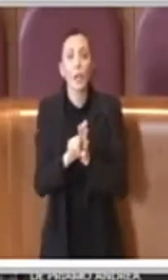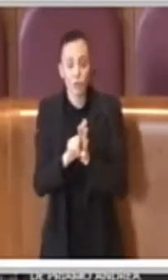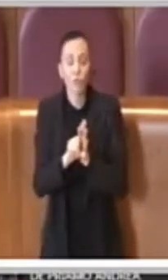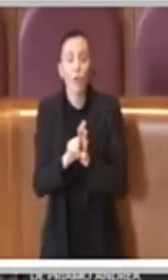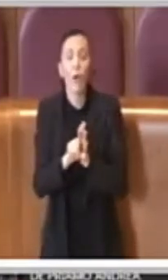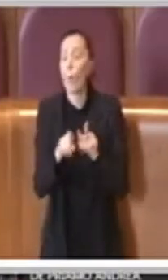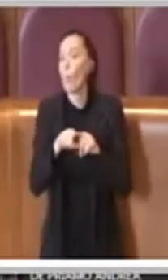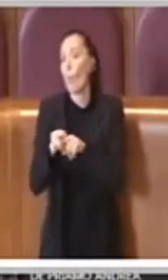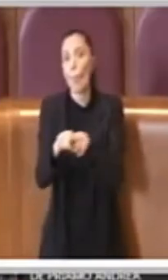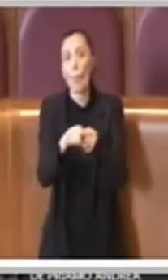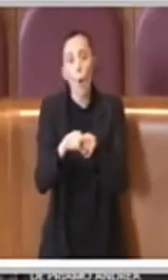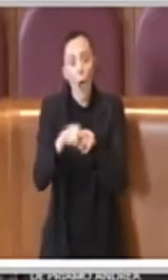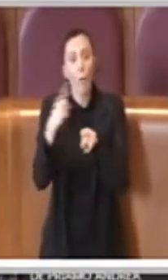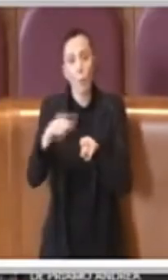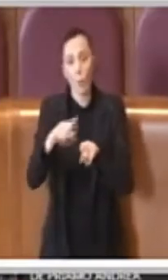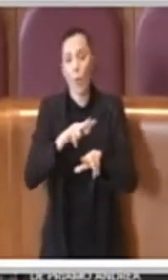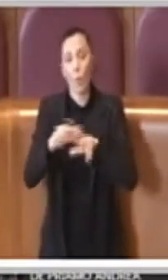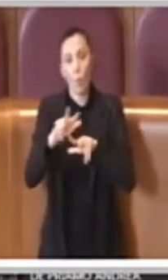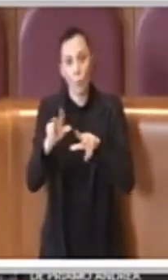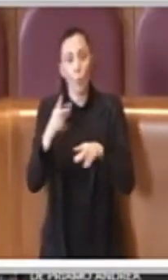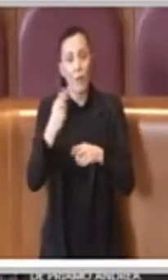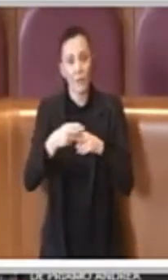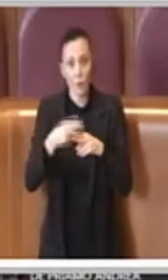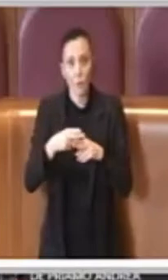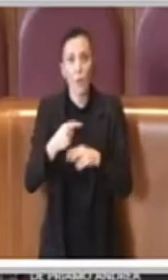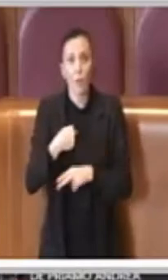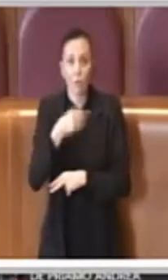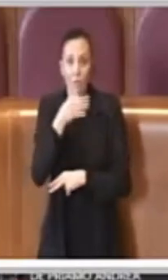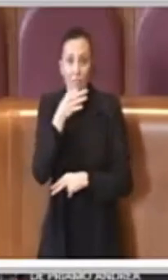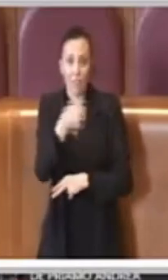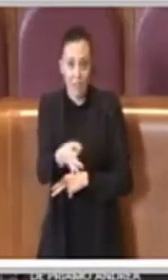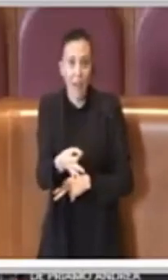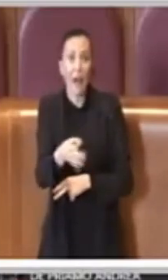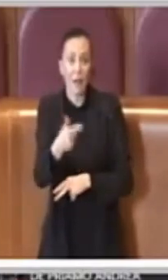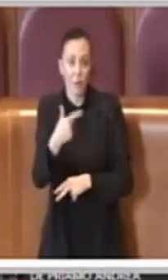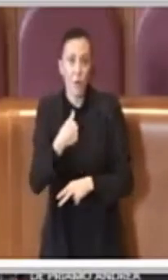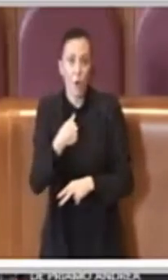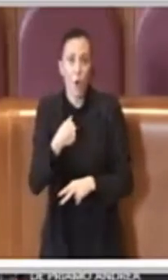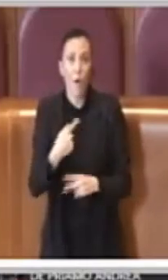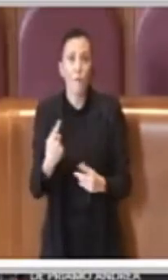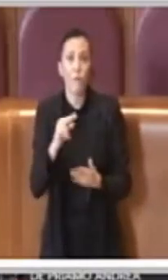per il Comune di Roma. Quindi dichiaro il mio voto contrario a questa mozione. Grazie.